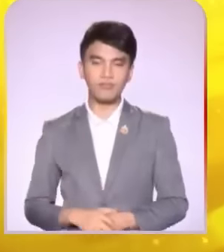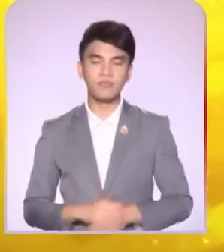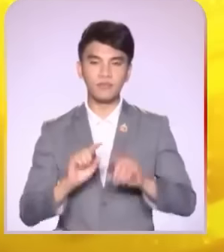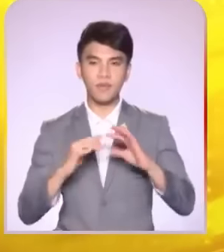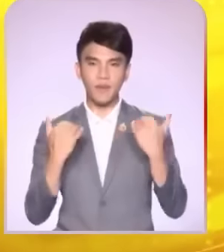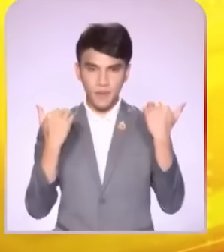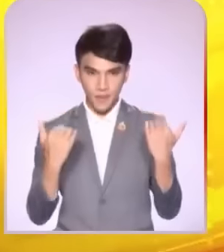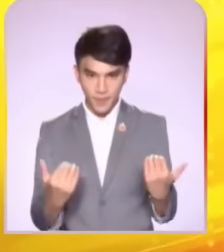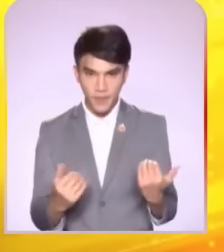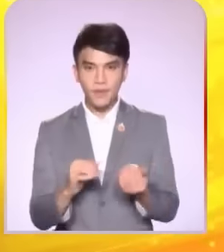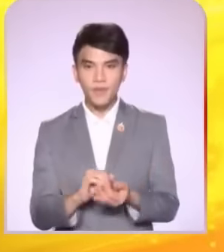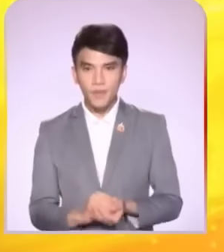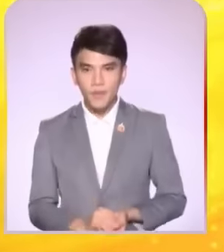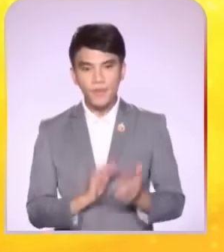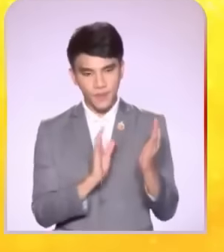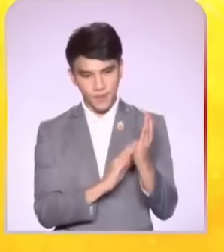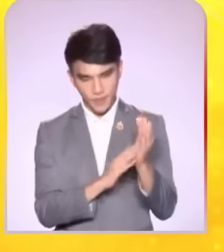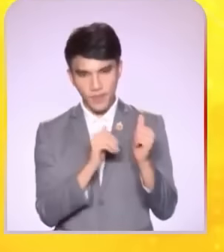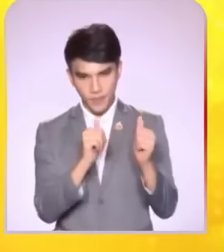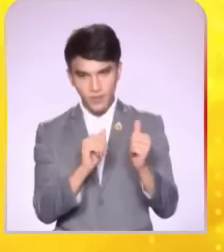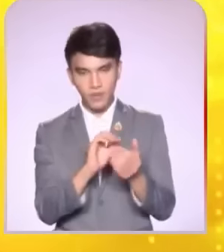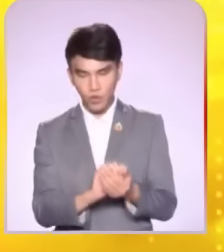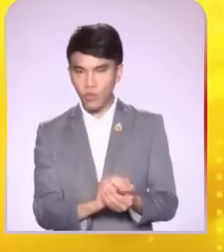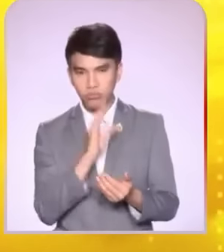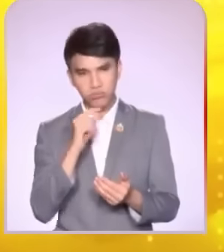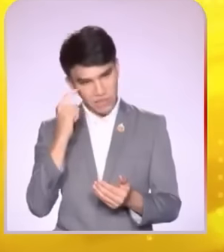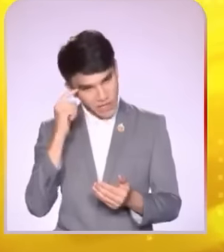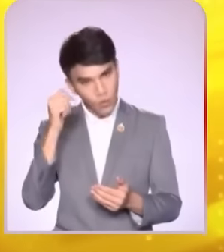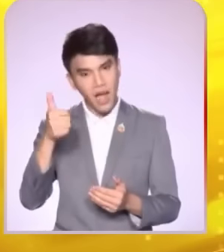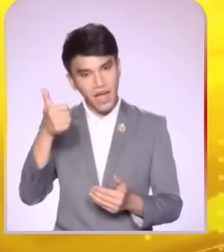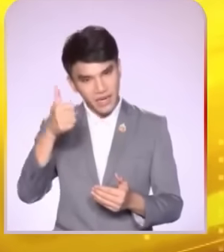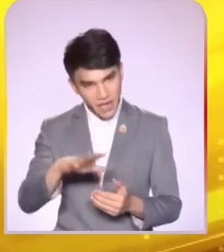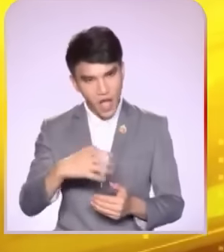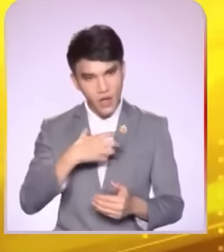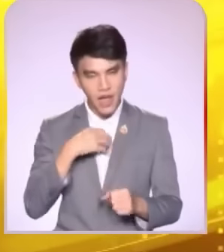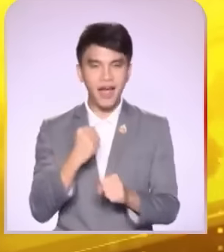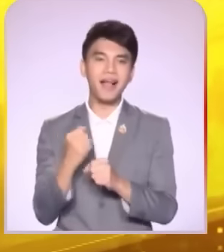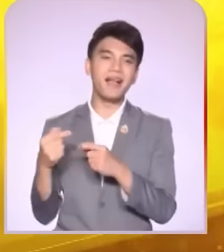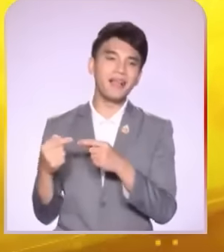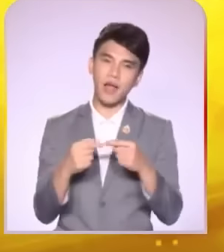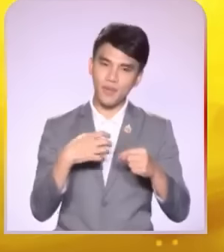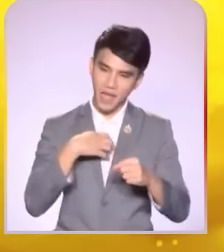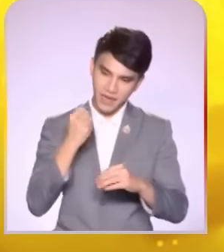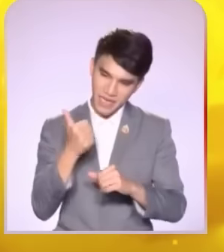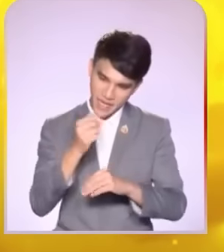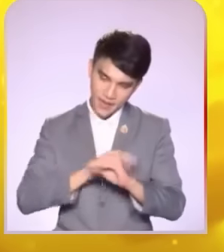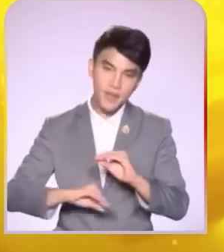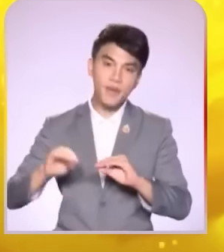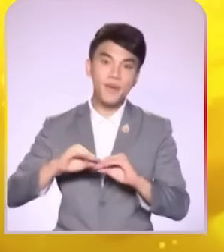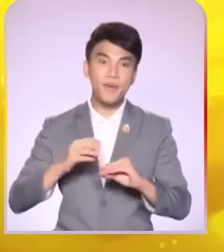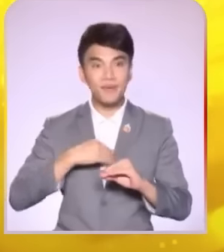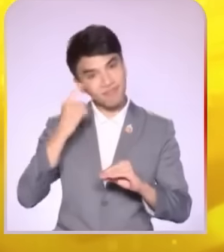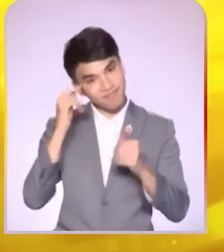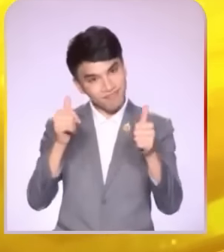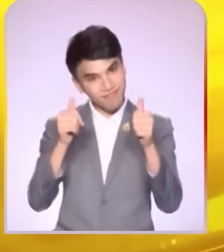แต่อันนี้คือความหมายคืออันนี้คือขอชื่นชมนะว่าอะไรที่มันคิดว่าดีแล้วนะถูกต้องไหมฮะก็สานต่อแล้วพัฒนาให้มันดีขึ้นไปอีกผมว่าอัน